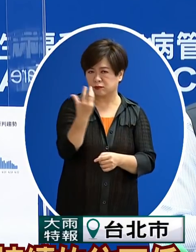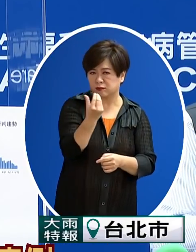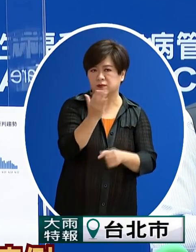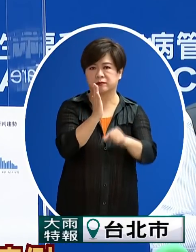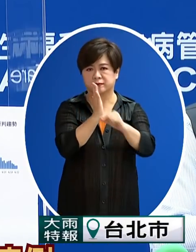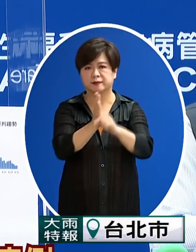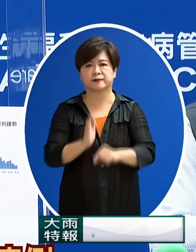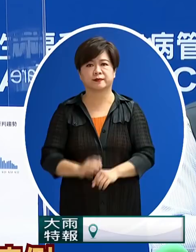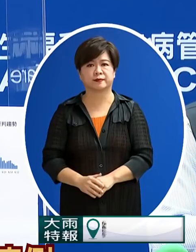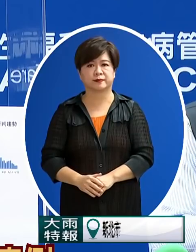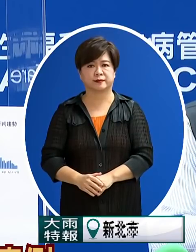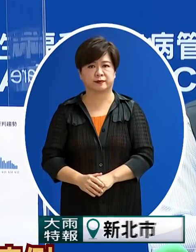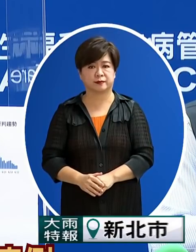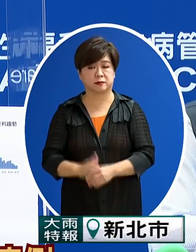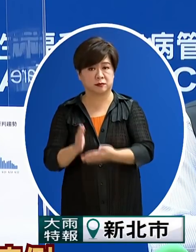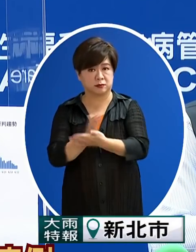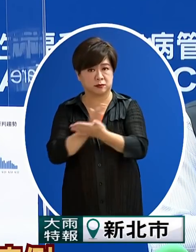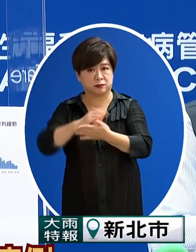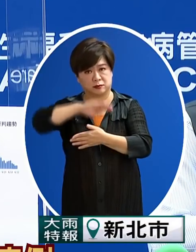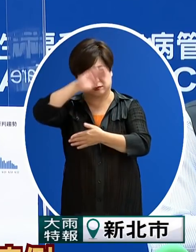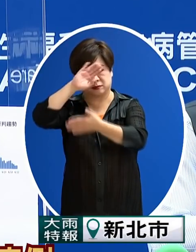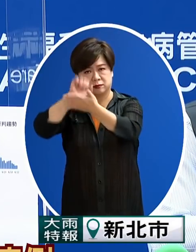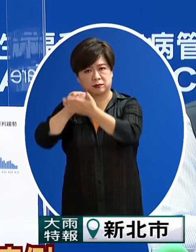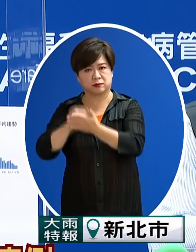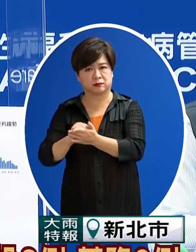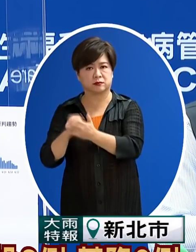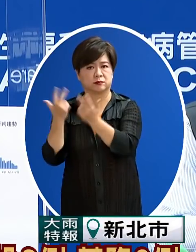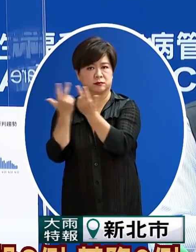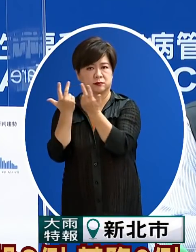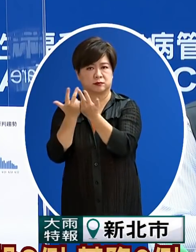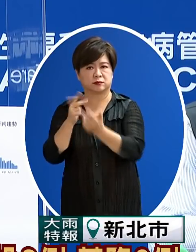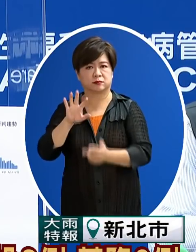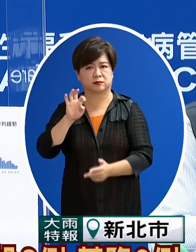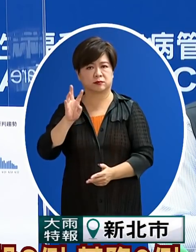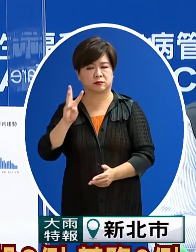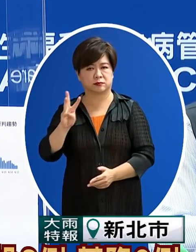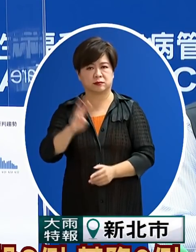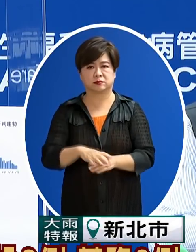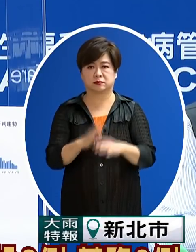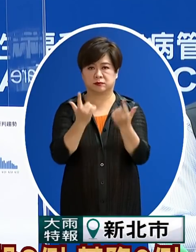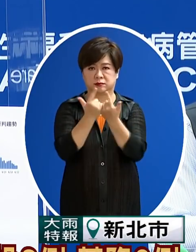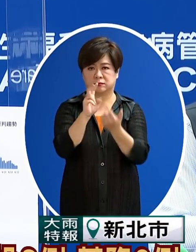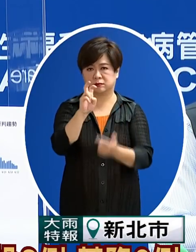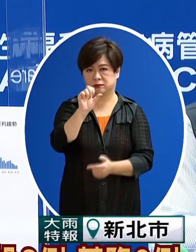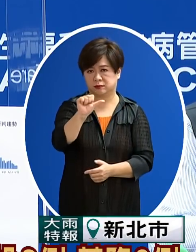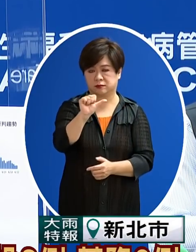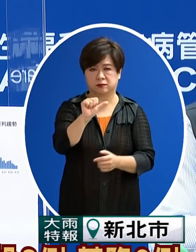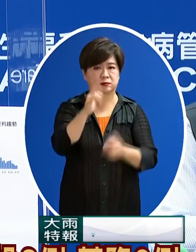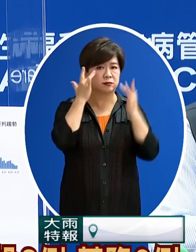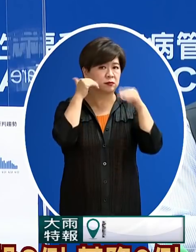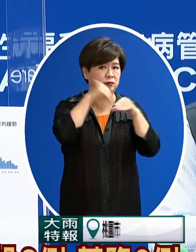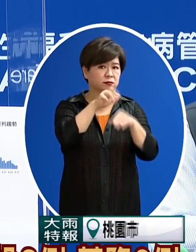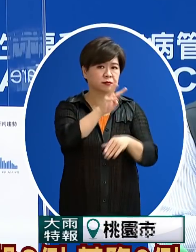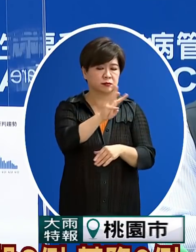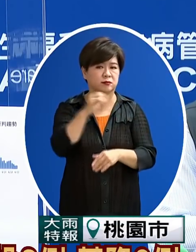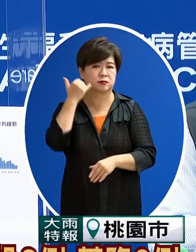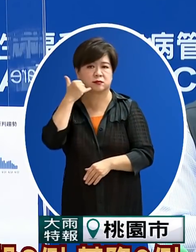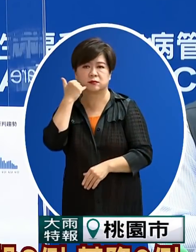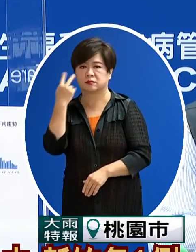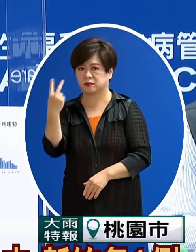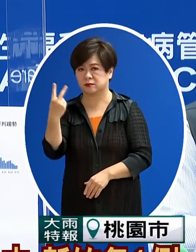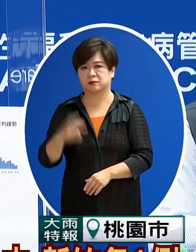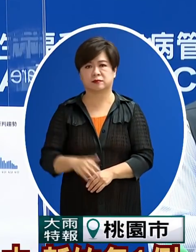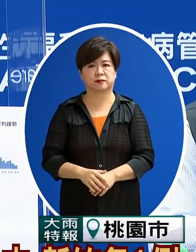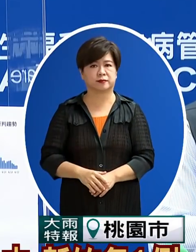低。那整体的确定的病例新北市43例，台北市25例，南投3例，基隆